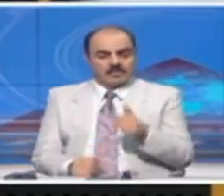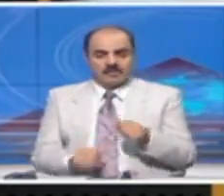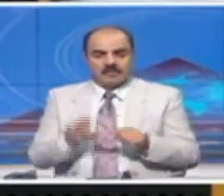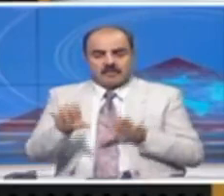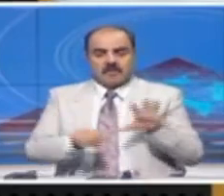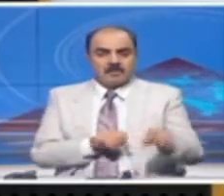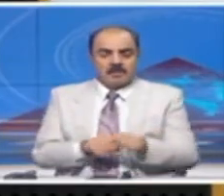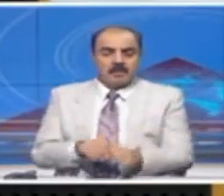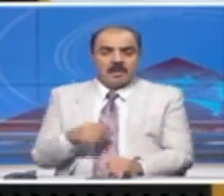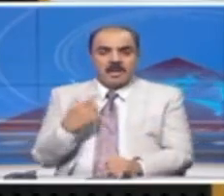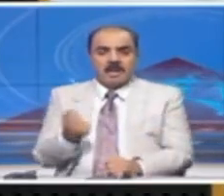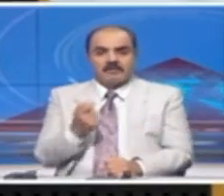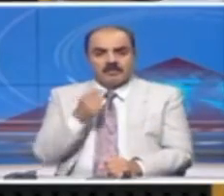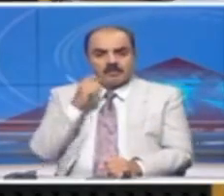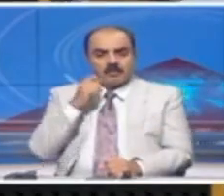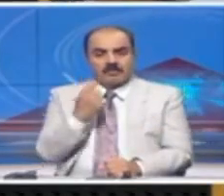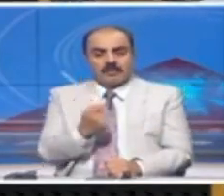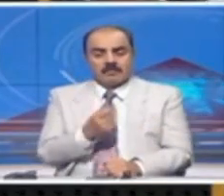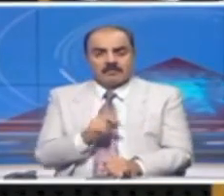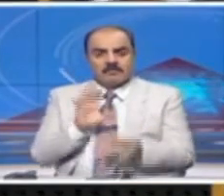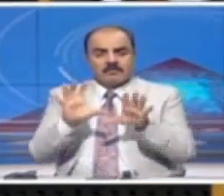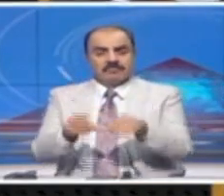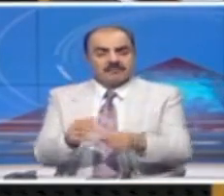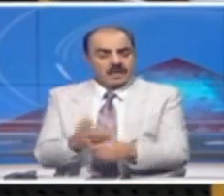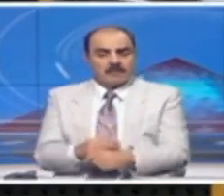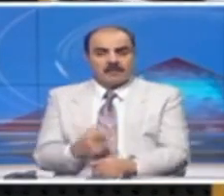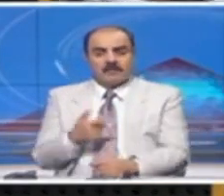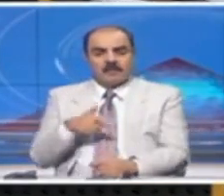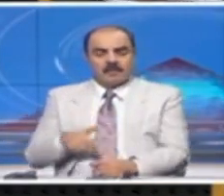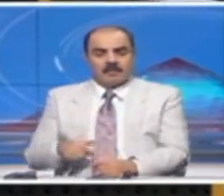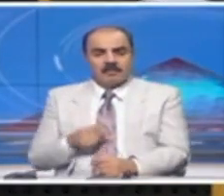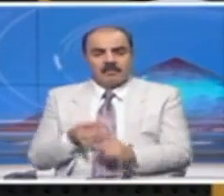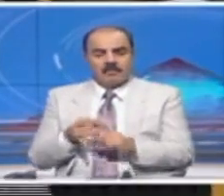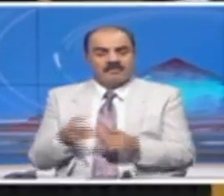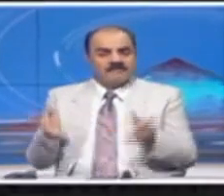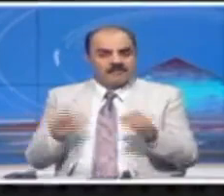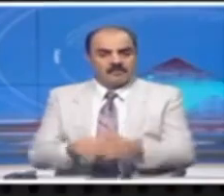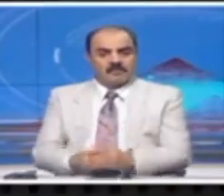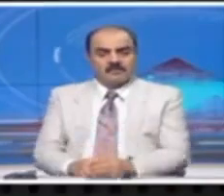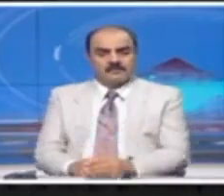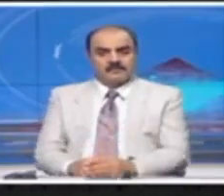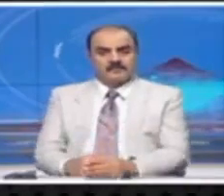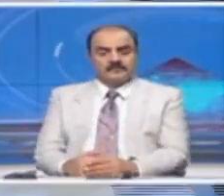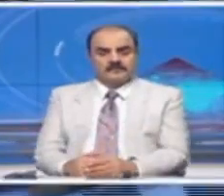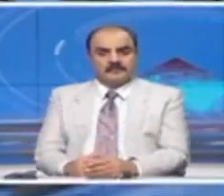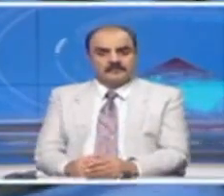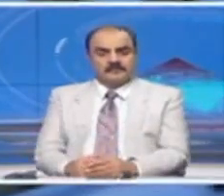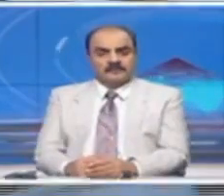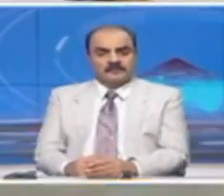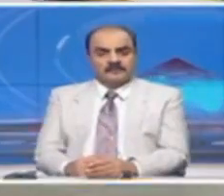ضبط 55 متهما وضبط معهم أسلحة نارية ومواد مخدرة.